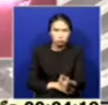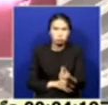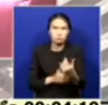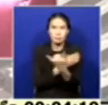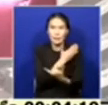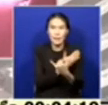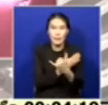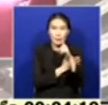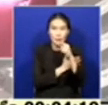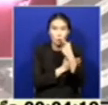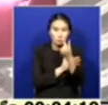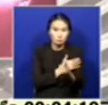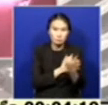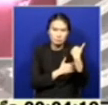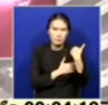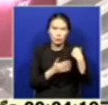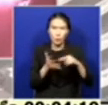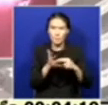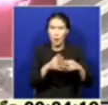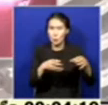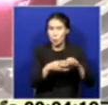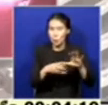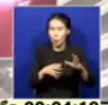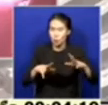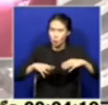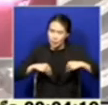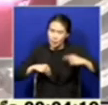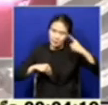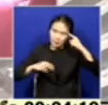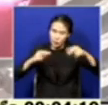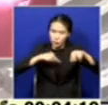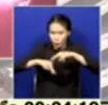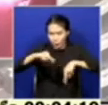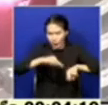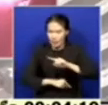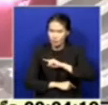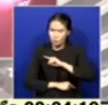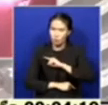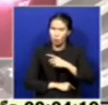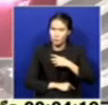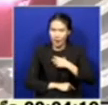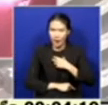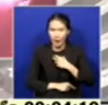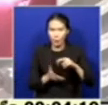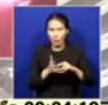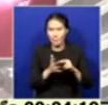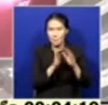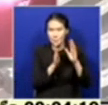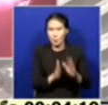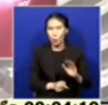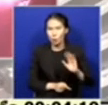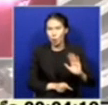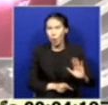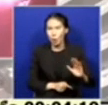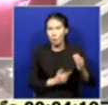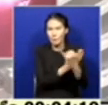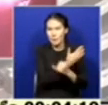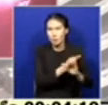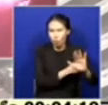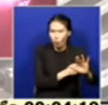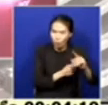ชาแล้วก็ไปอยู่ที่นิวซีแลนด์นะแล้วก็ได้รับการยอมรับจากทางนิวซีแลนด์ในสถานะนั้นน